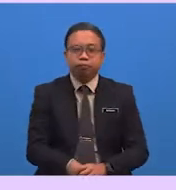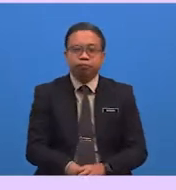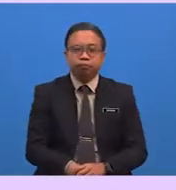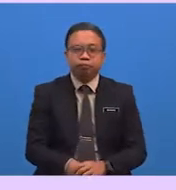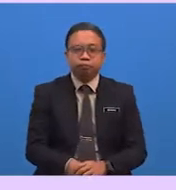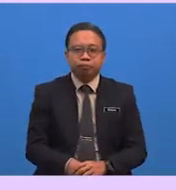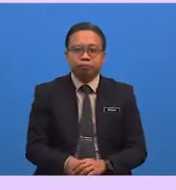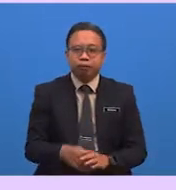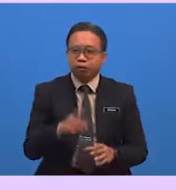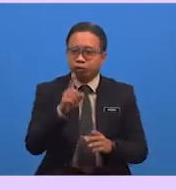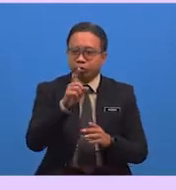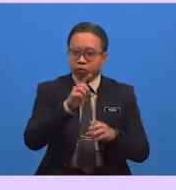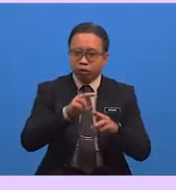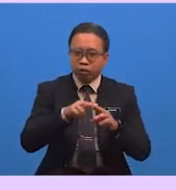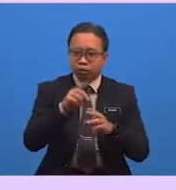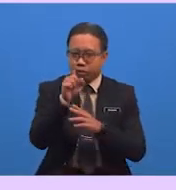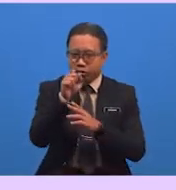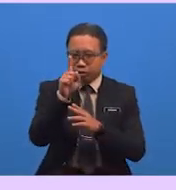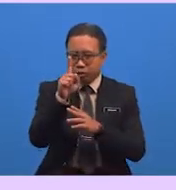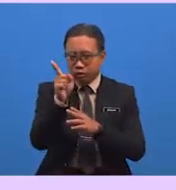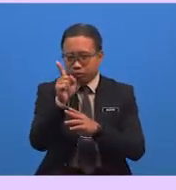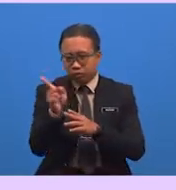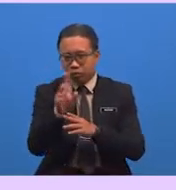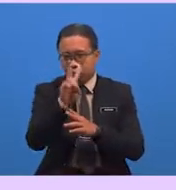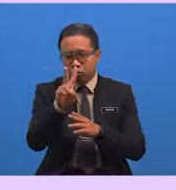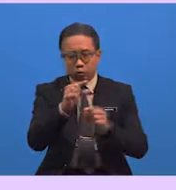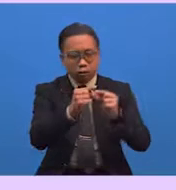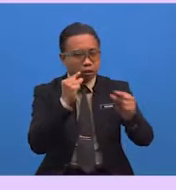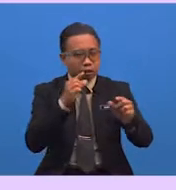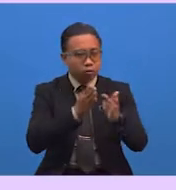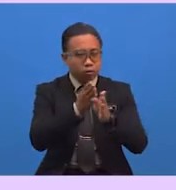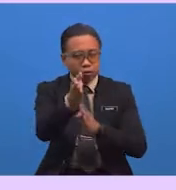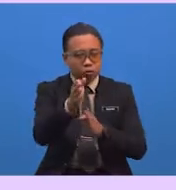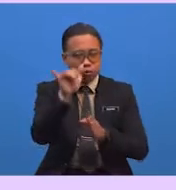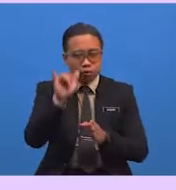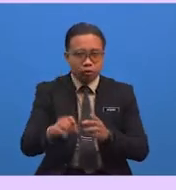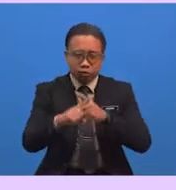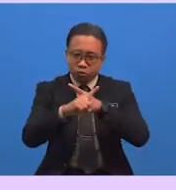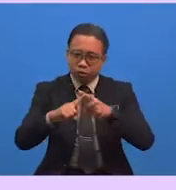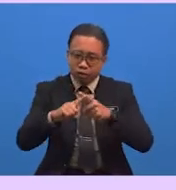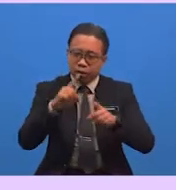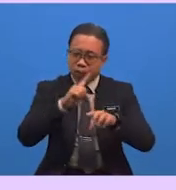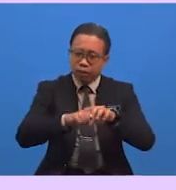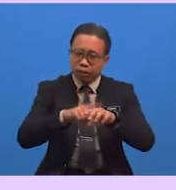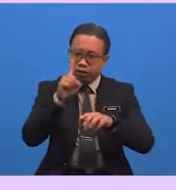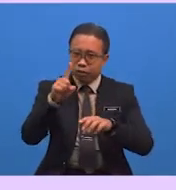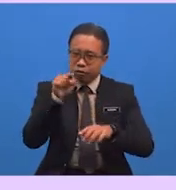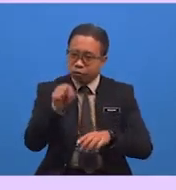Kedudukan jarum-jarum ini telah membentuk dua garis lurus yang bersilang pada suatu